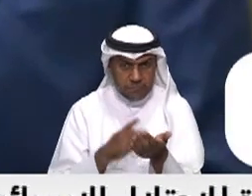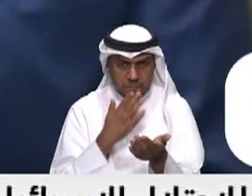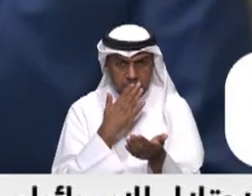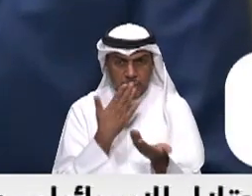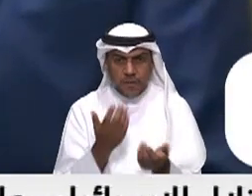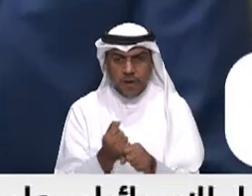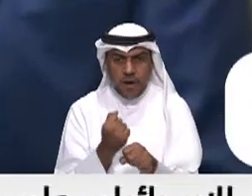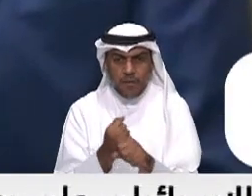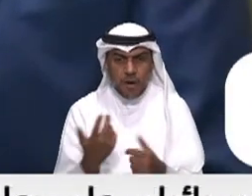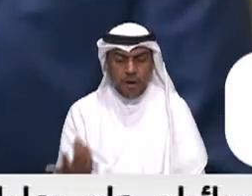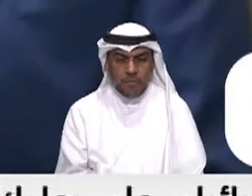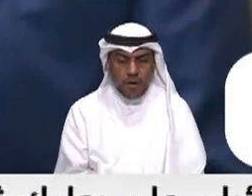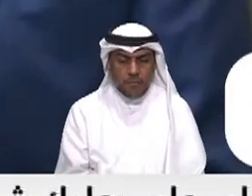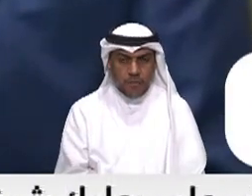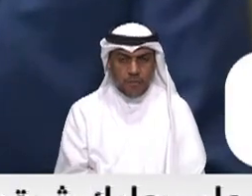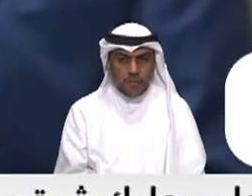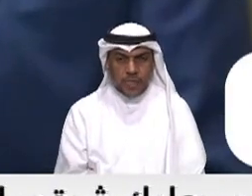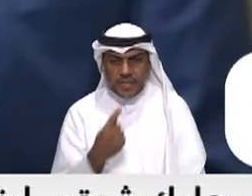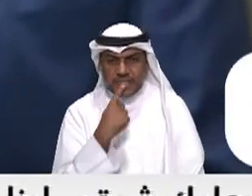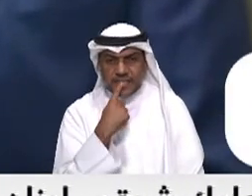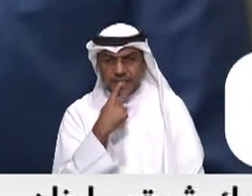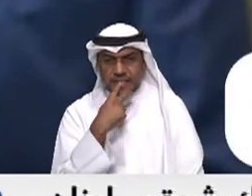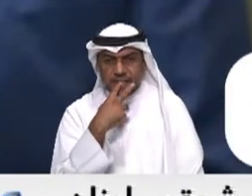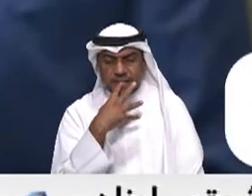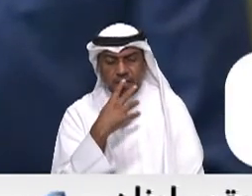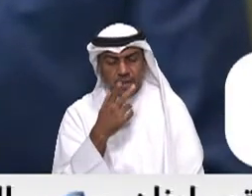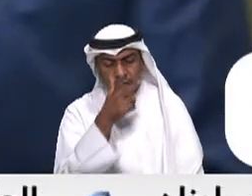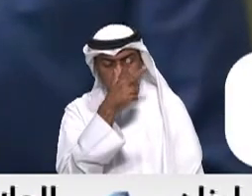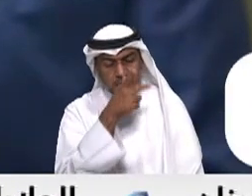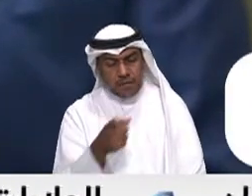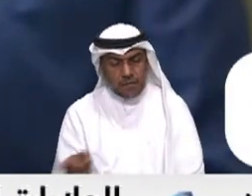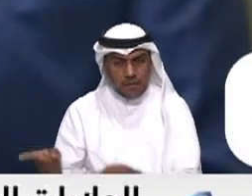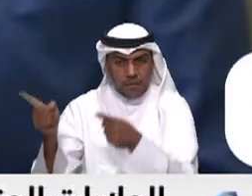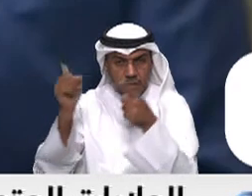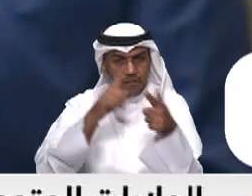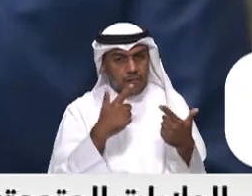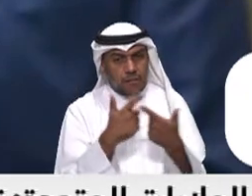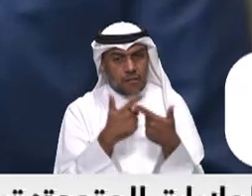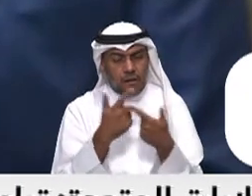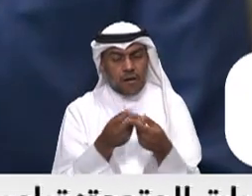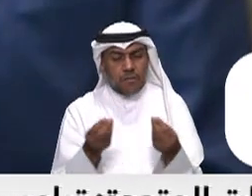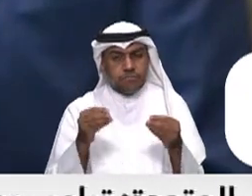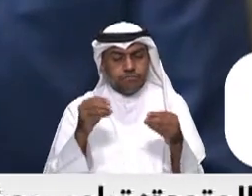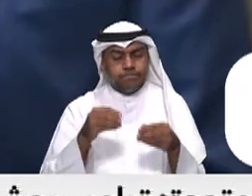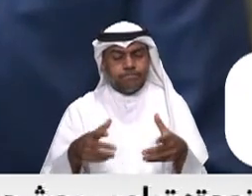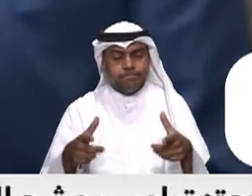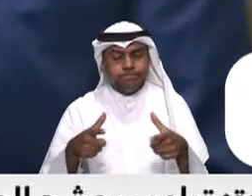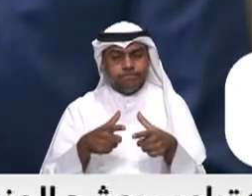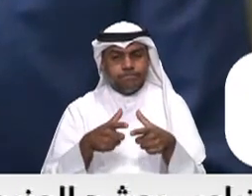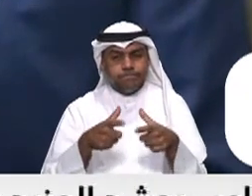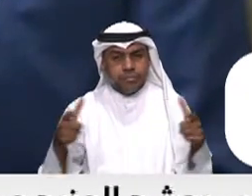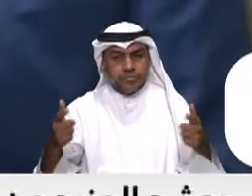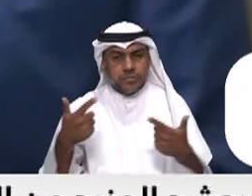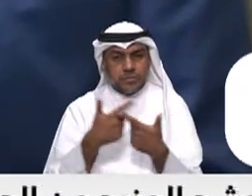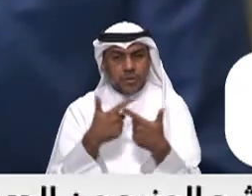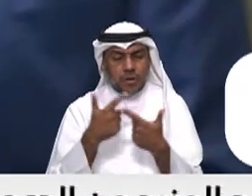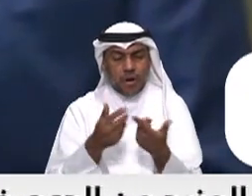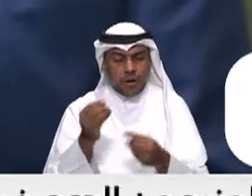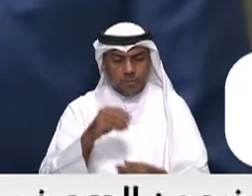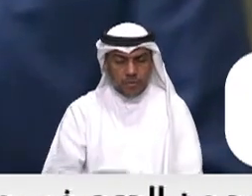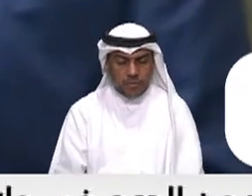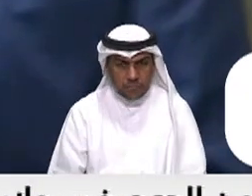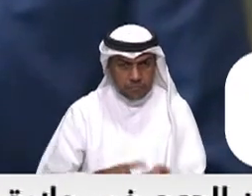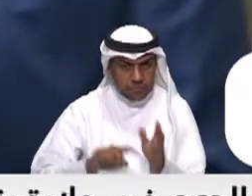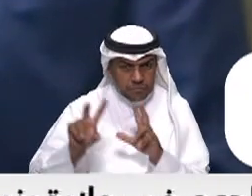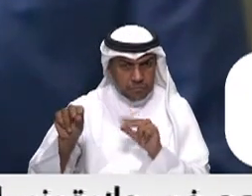ساهم غياب التنفيذ على مدار تلك السنوات في تفاقم النزاع الذي نعيشه اليوم. مجرد التزام كلا الجانبين بالقرار